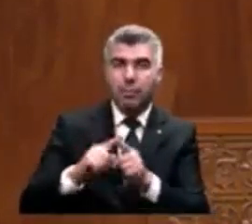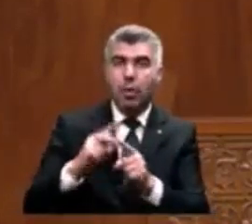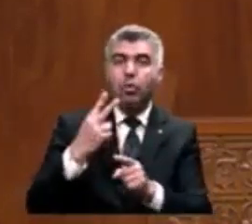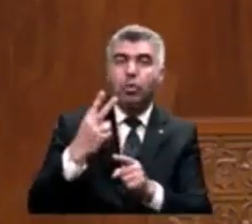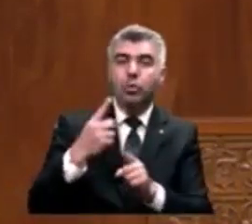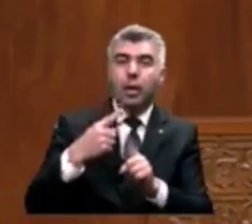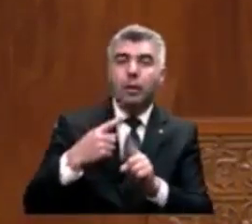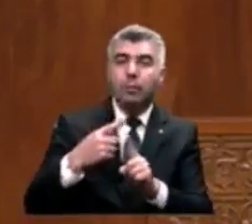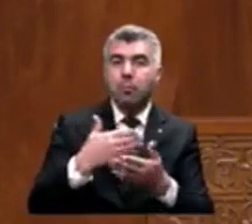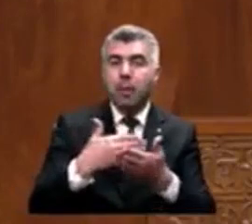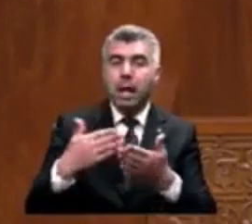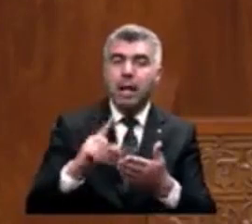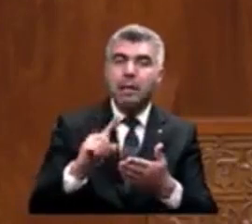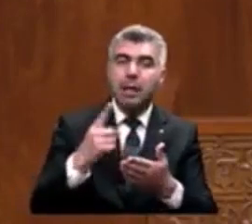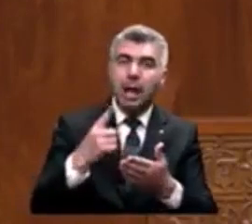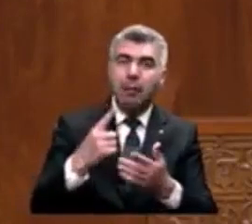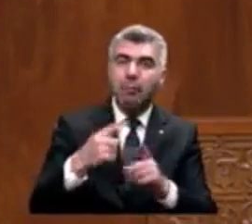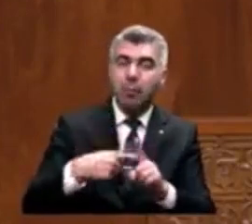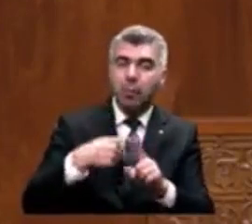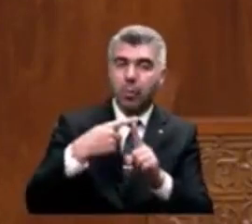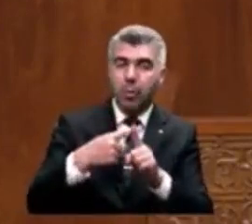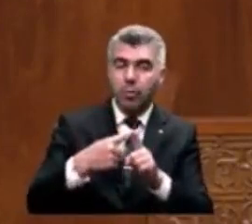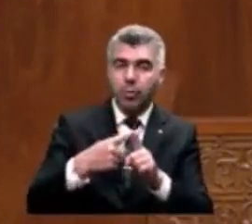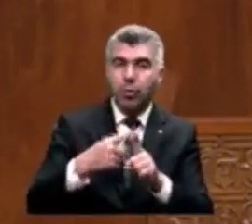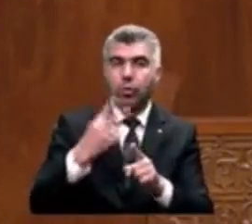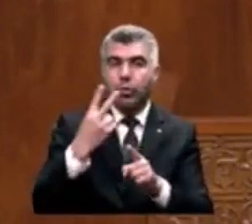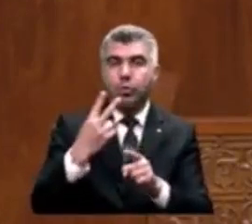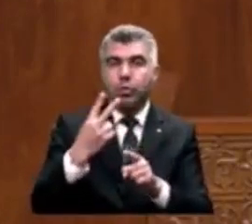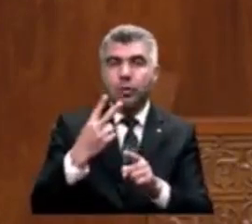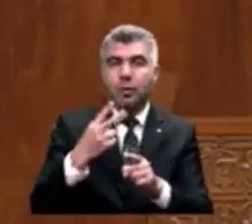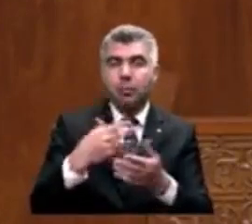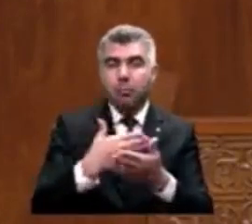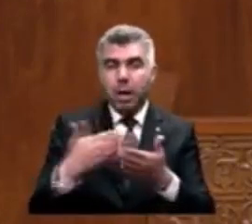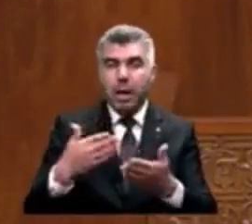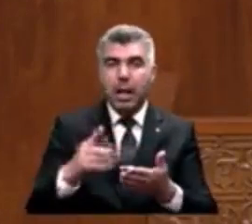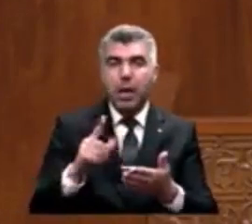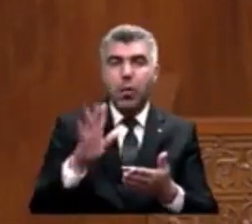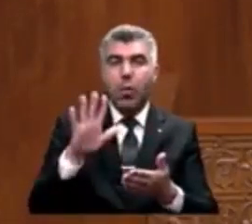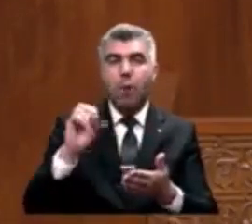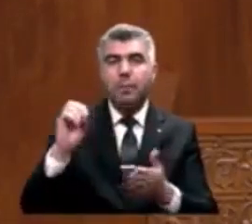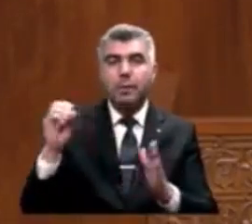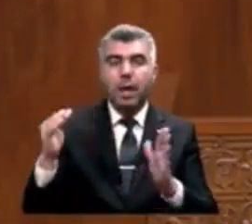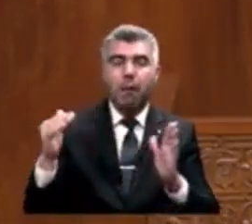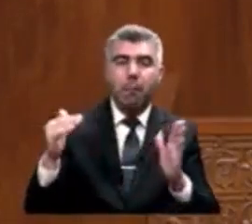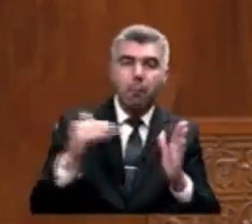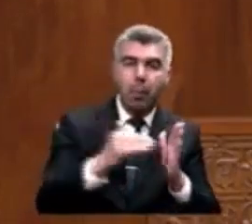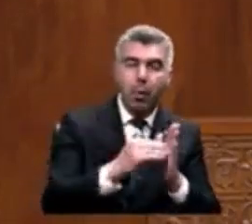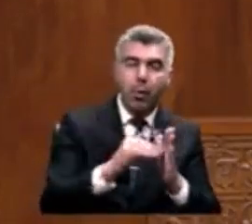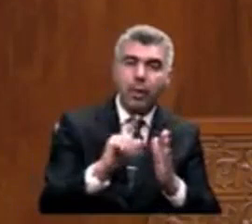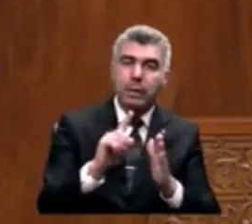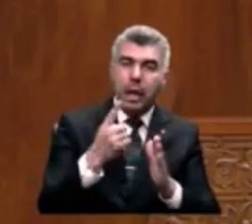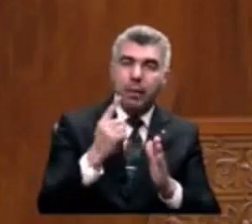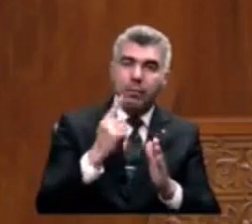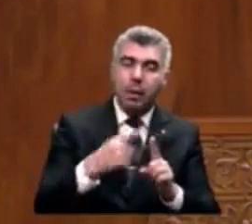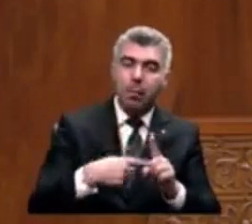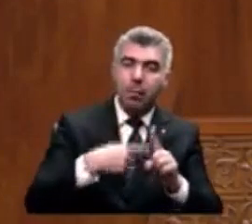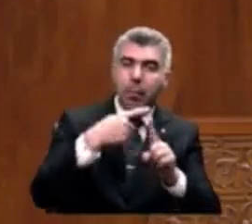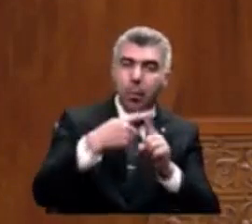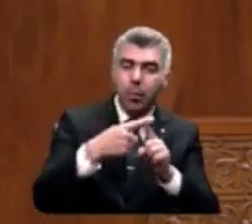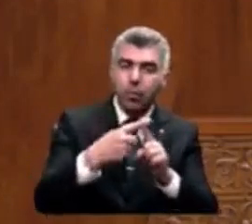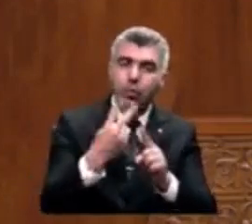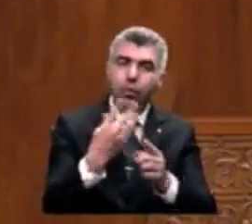سنويا، أي 2.5 مليار كاين سنويا لتنزيل هذا النظام الأساسي، خصنا نزيدوا لها